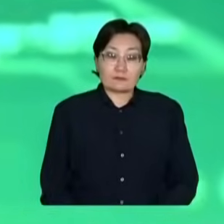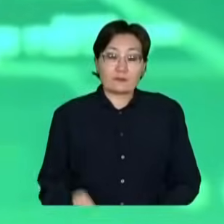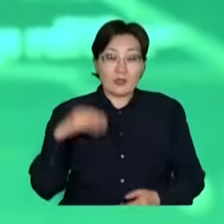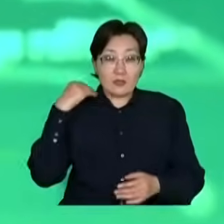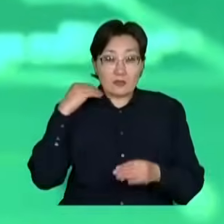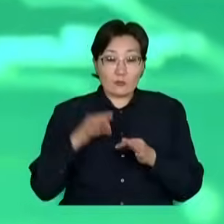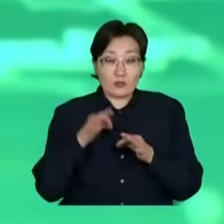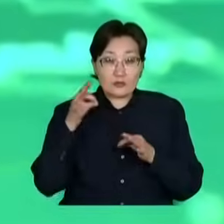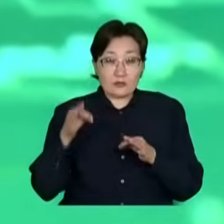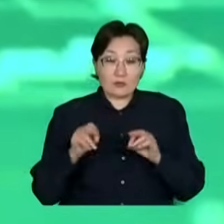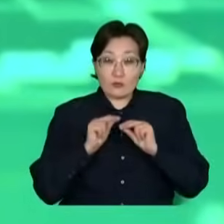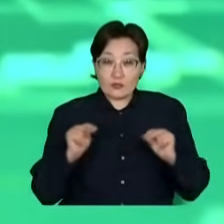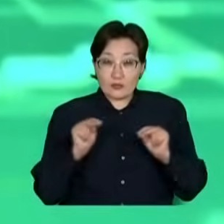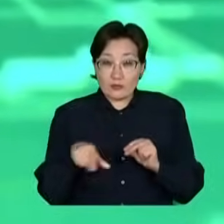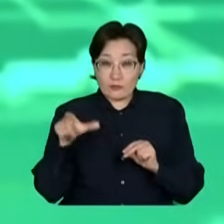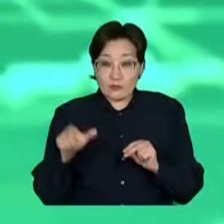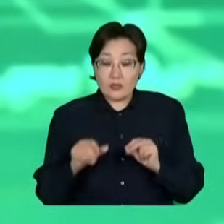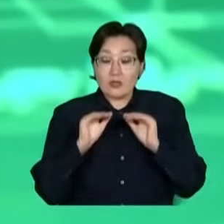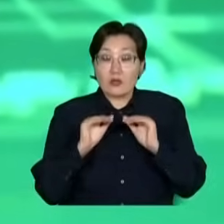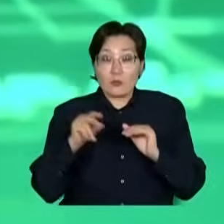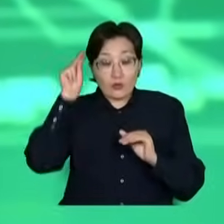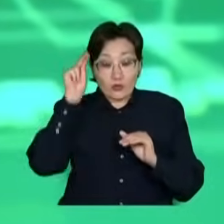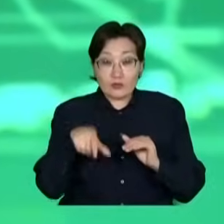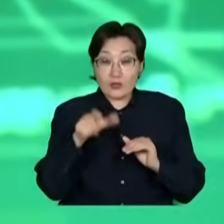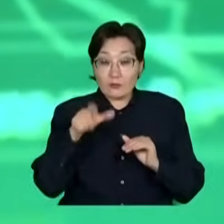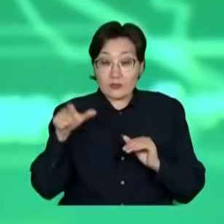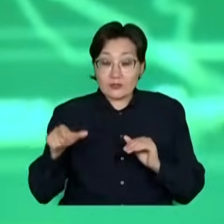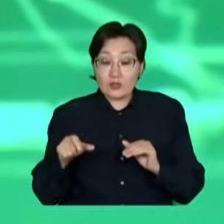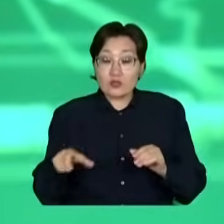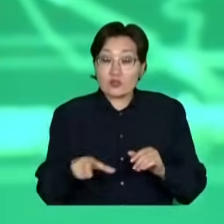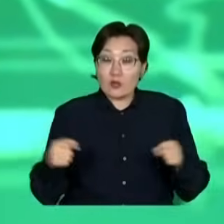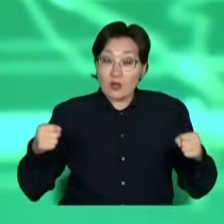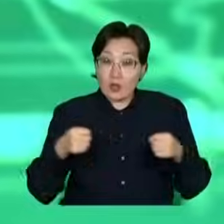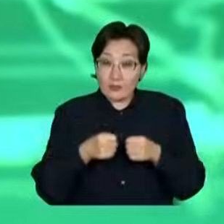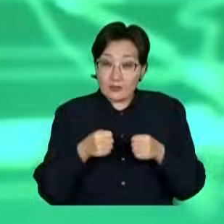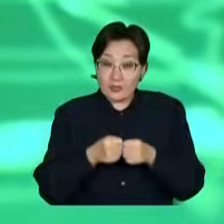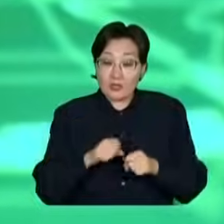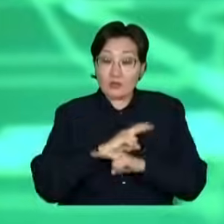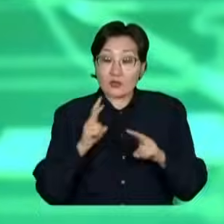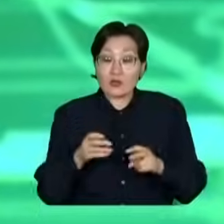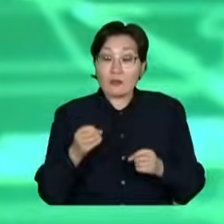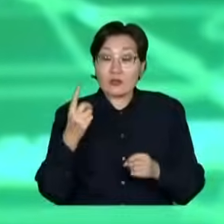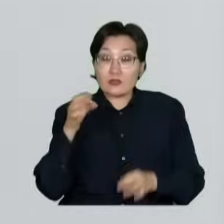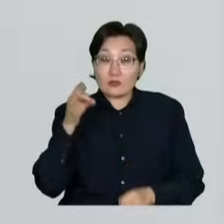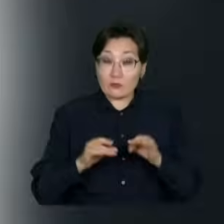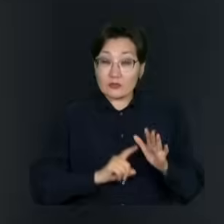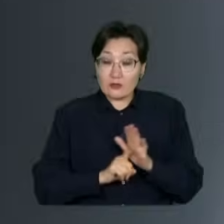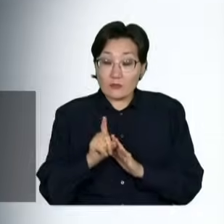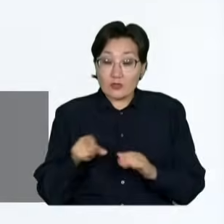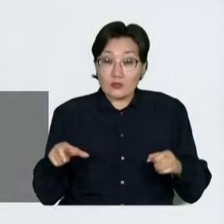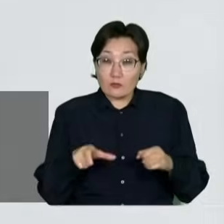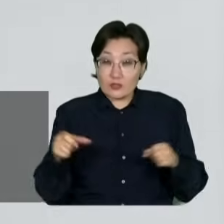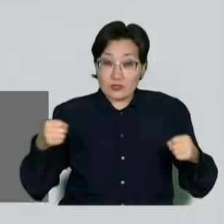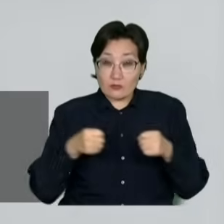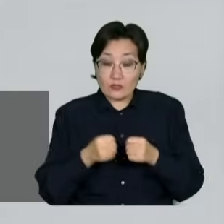Ақтөбе облысында мұғалім мен оқушылардың жол апатынан қаза болуына байланысты тағы бір қылмыстық іс қозғалды. Жол көлік оқиғасына